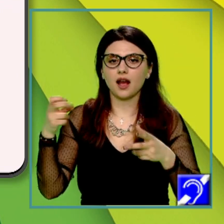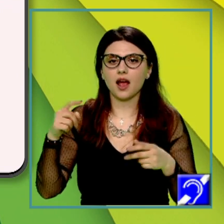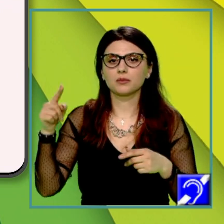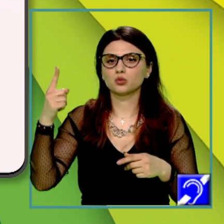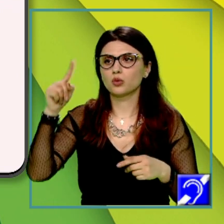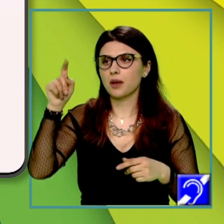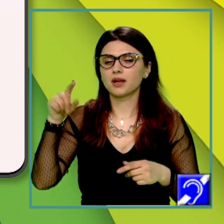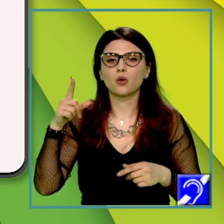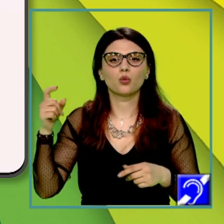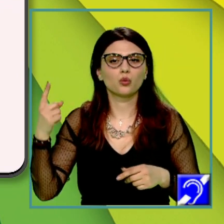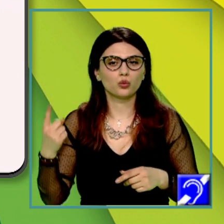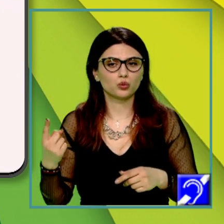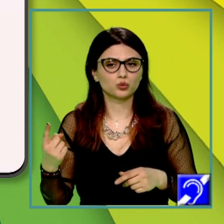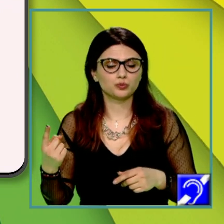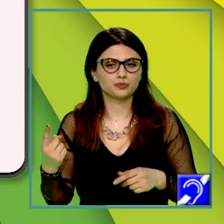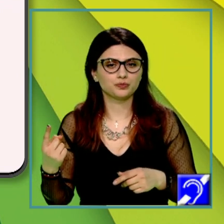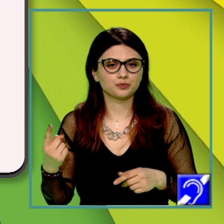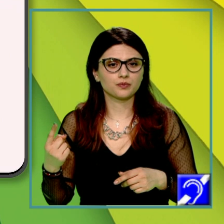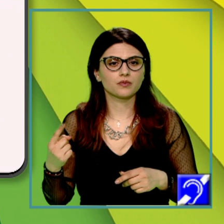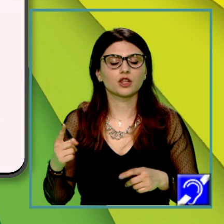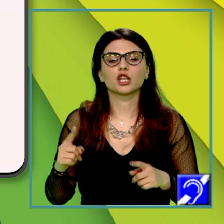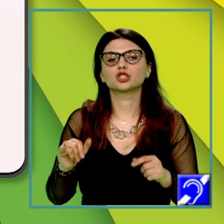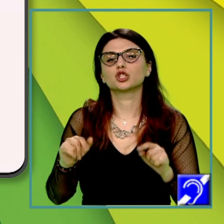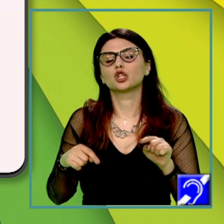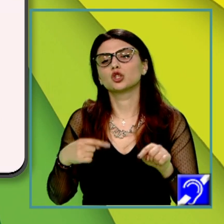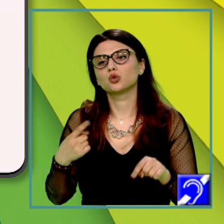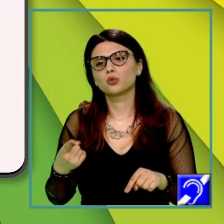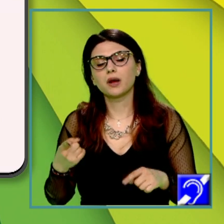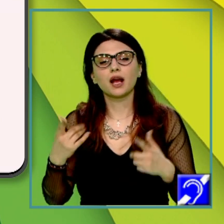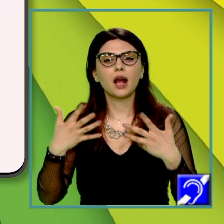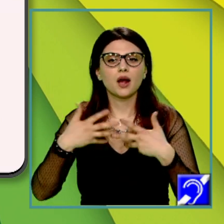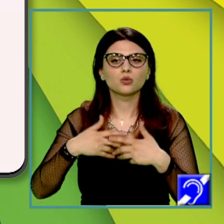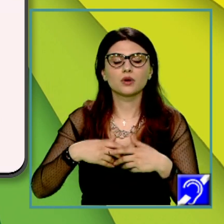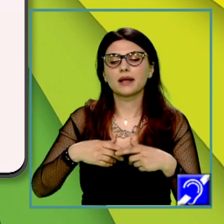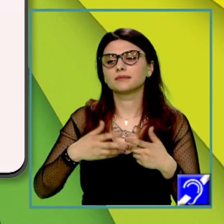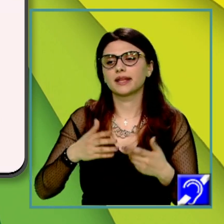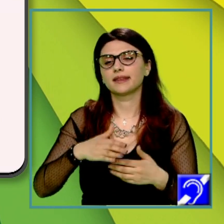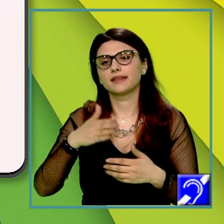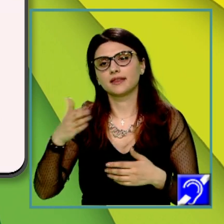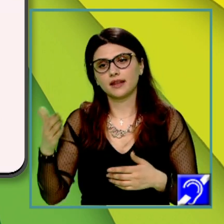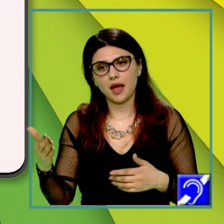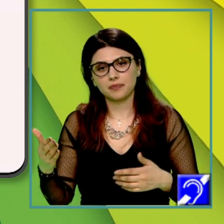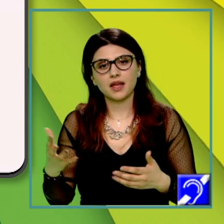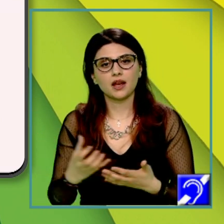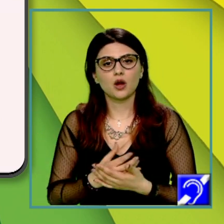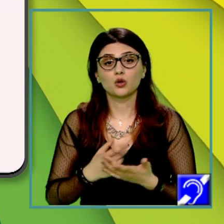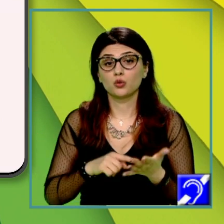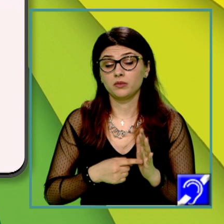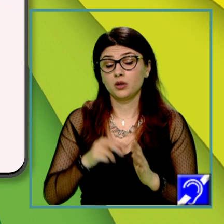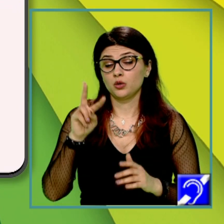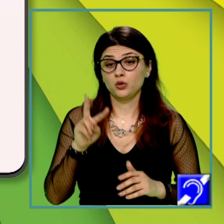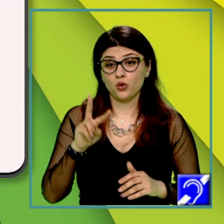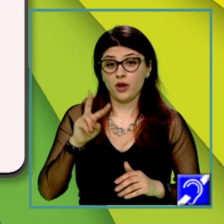egal cu calculăm apoi membru din dreapta Egalității și obținem relația 2 cosinus